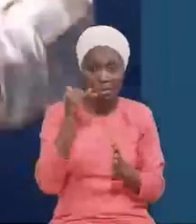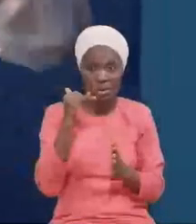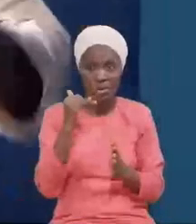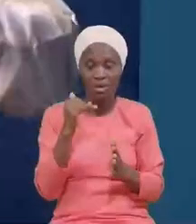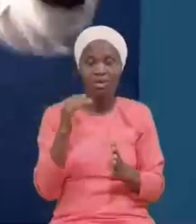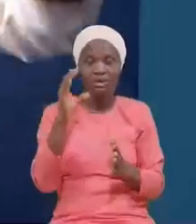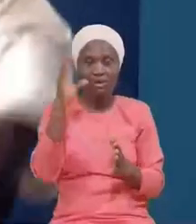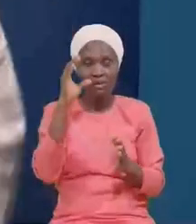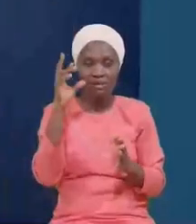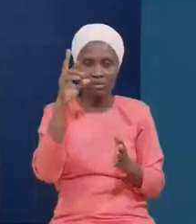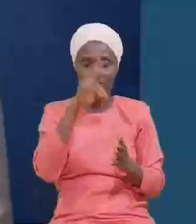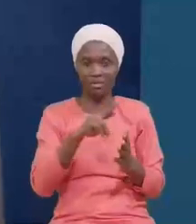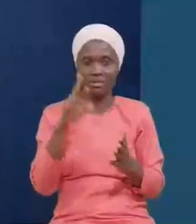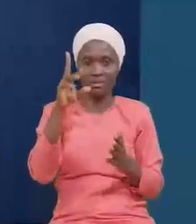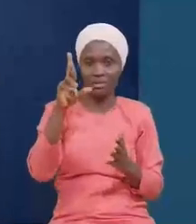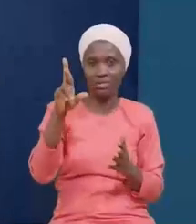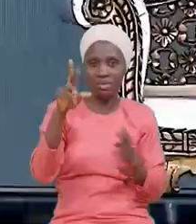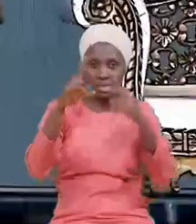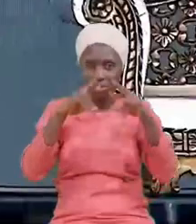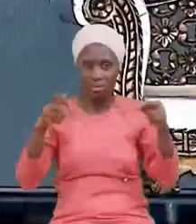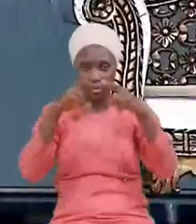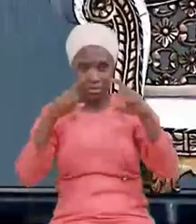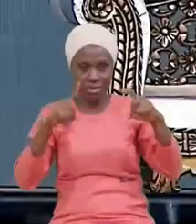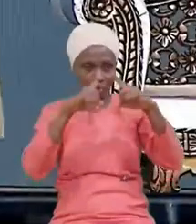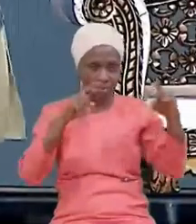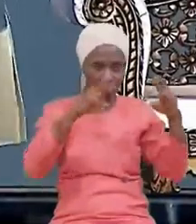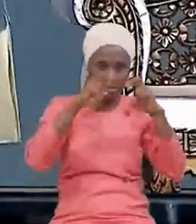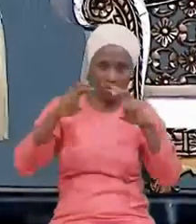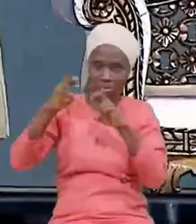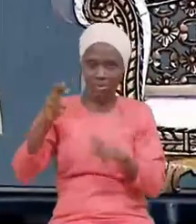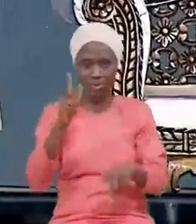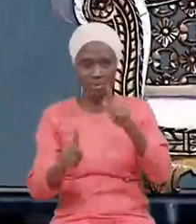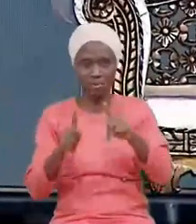C'est pourquoi les recherches sont toujours en cours.